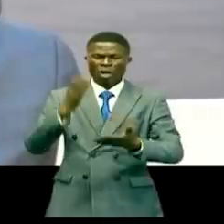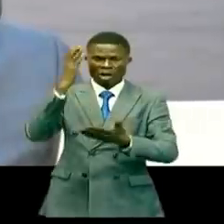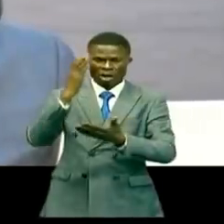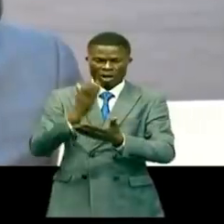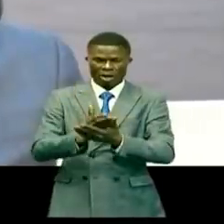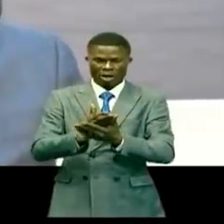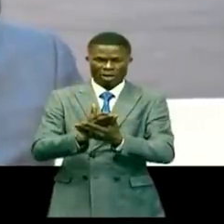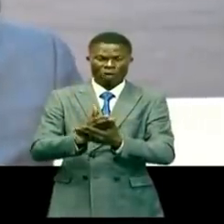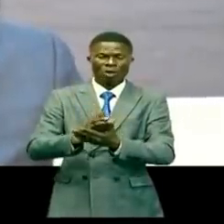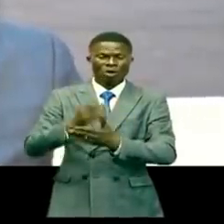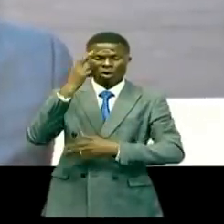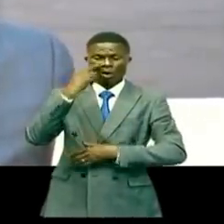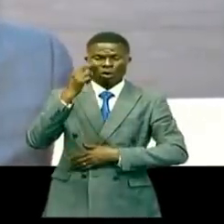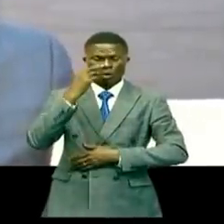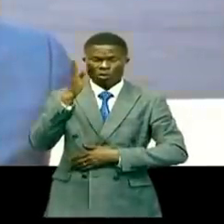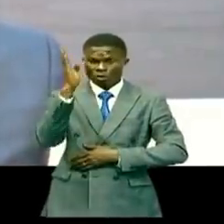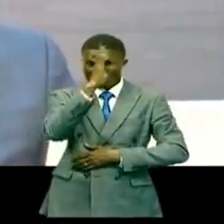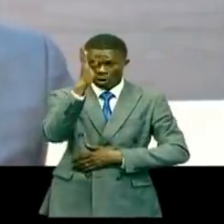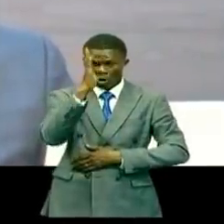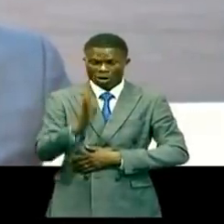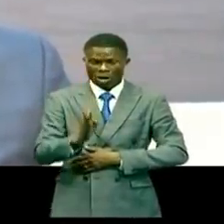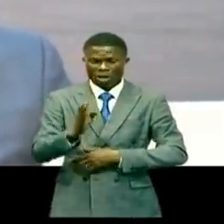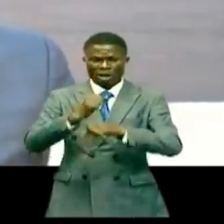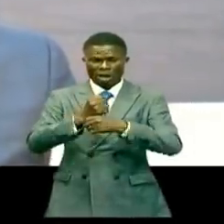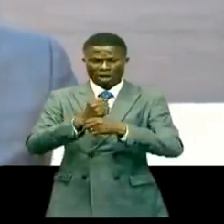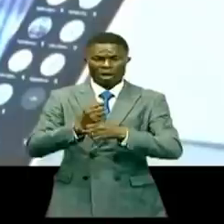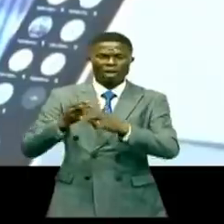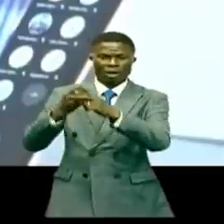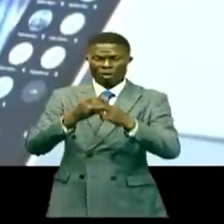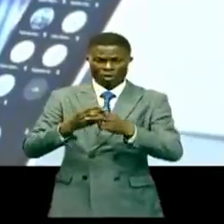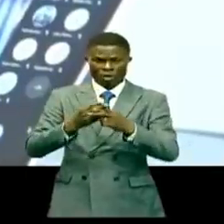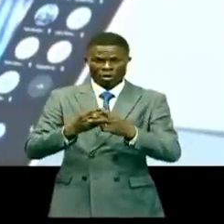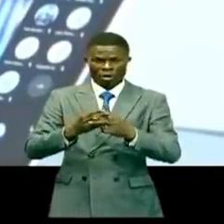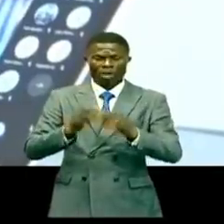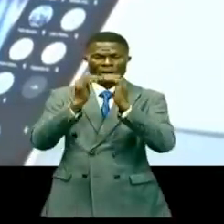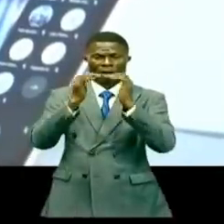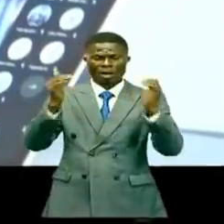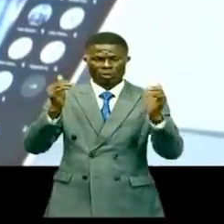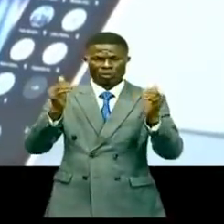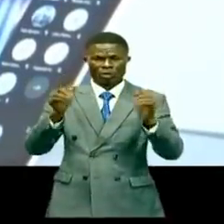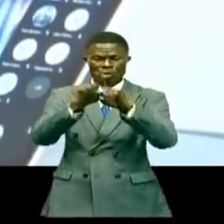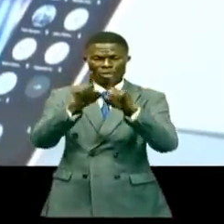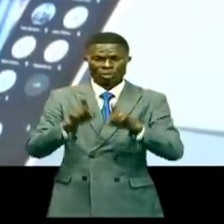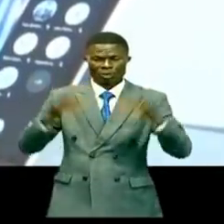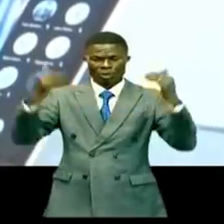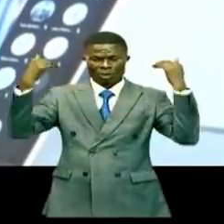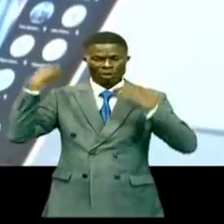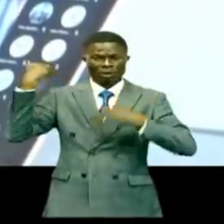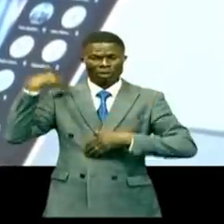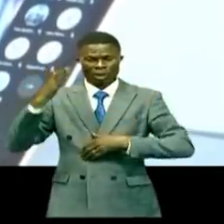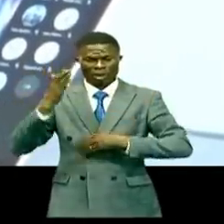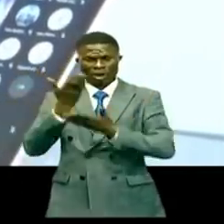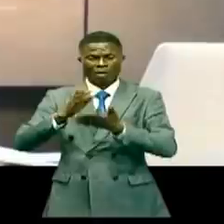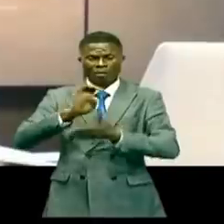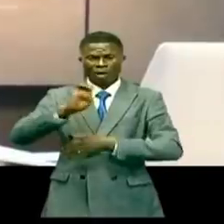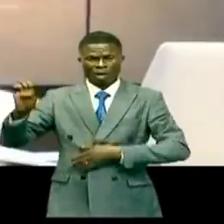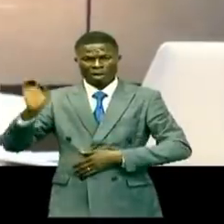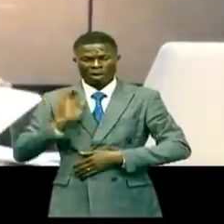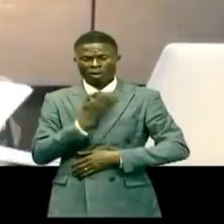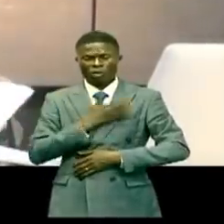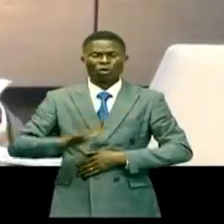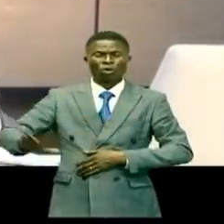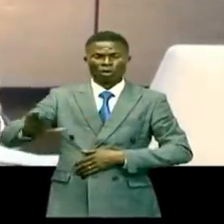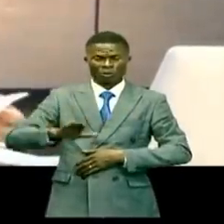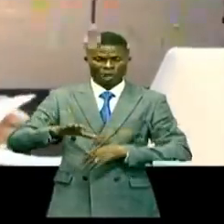fin à l'aventure terroriste et restaurer la sécurité, la paix et l'autorité de l'État dans cette partie de notre cher